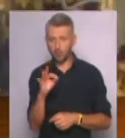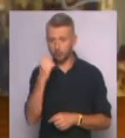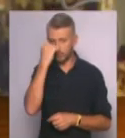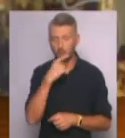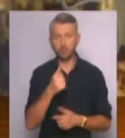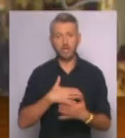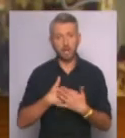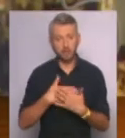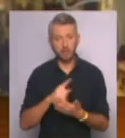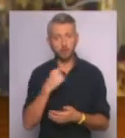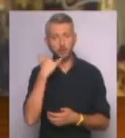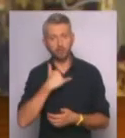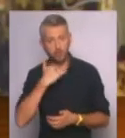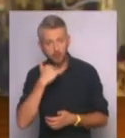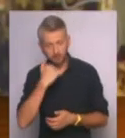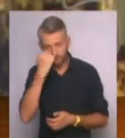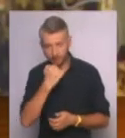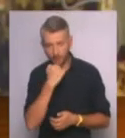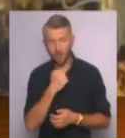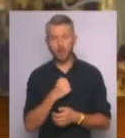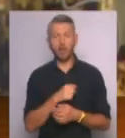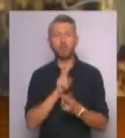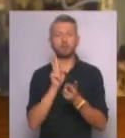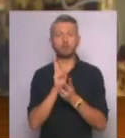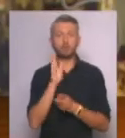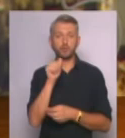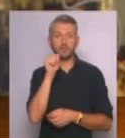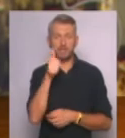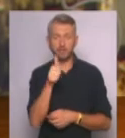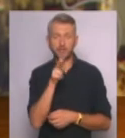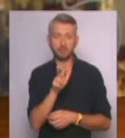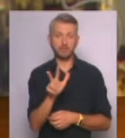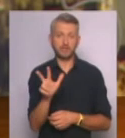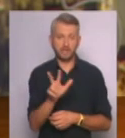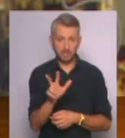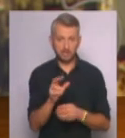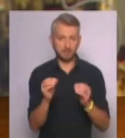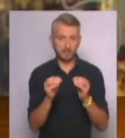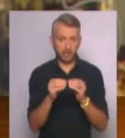активність. Дякую за те, що долучалися. У прямому ефірі ми з вами побачимося вже завтра, як